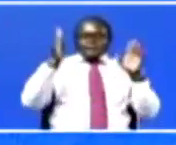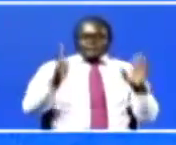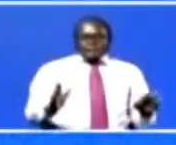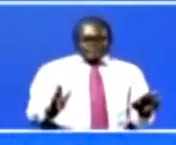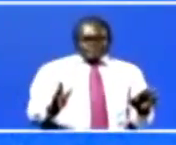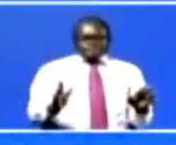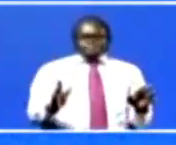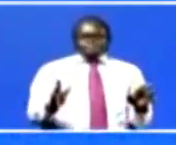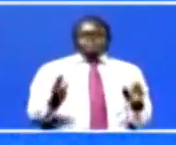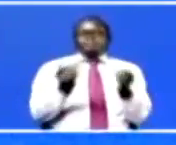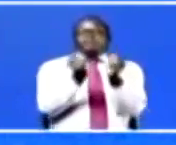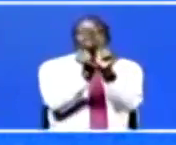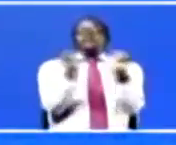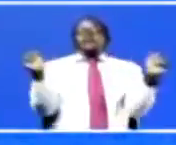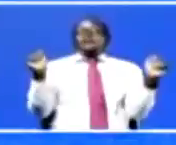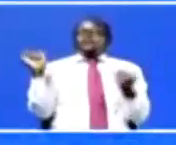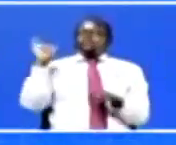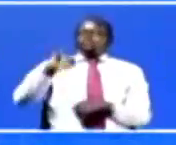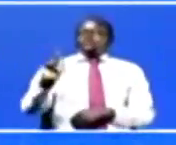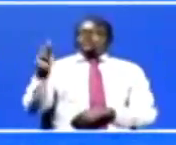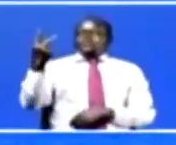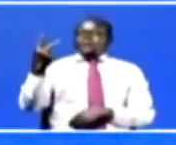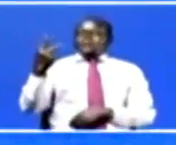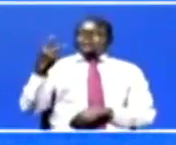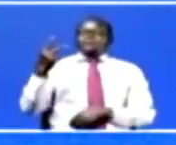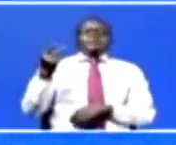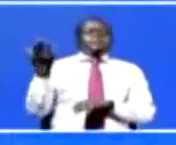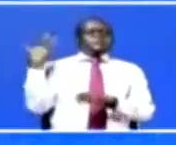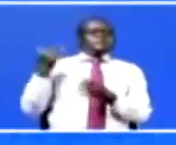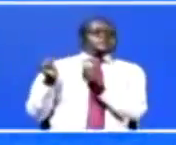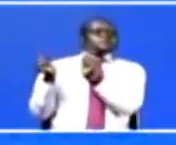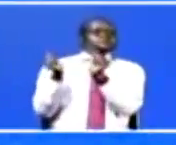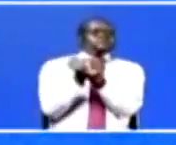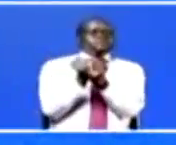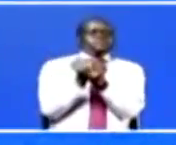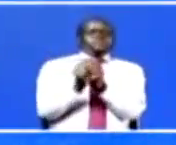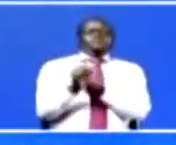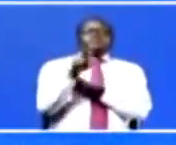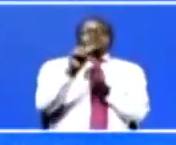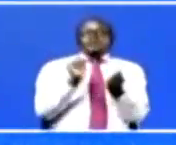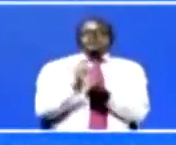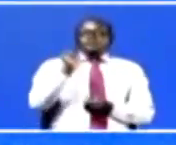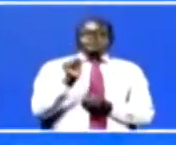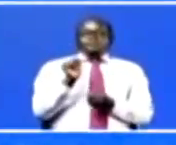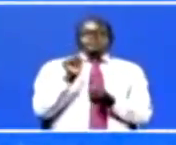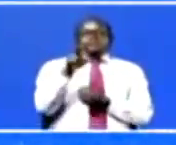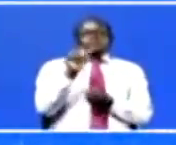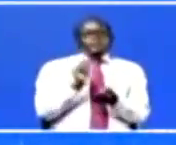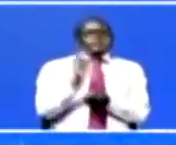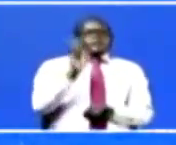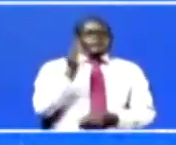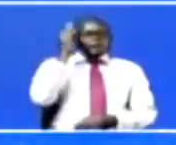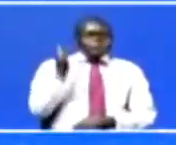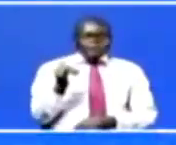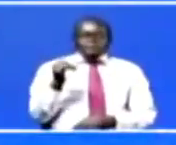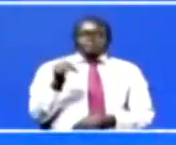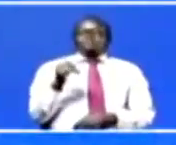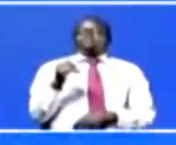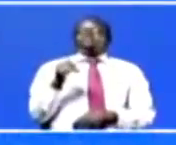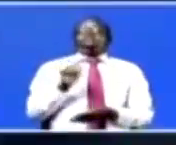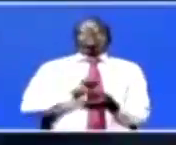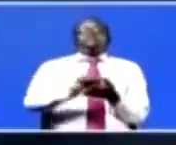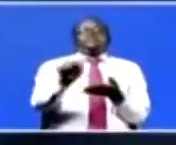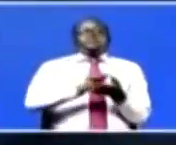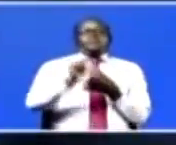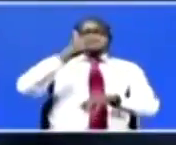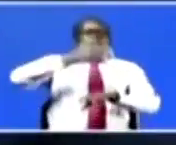Bosco Gichana ameachiliwa huru. Bosco, ambaye alitiwa mbaroni mwaka 2013 kwa tuhuma za uhaulishaji wa fedha